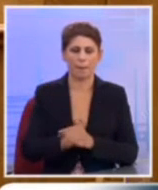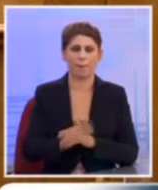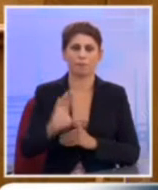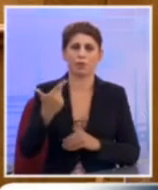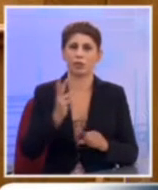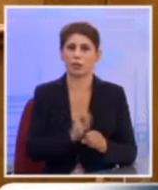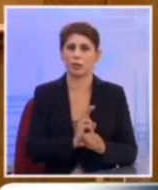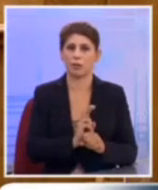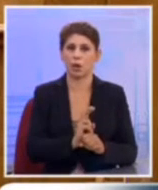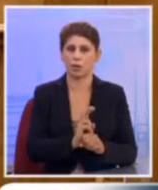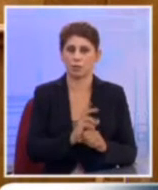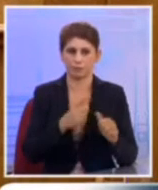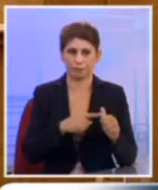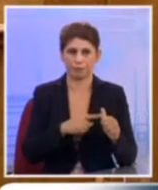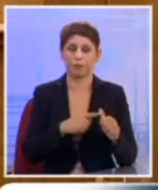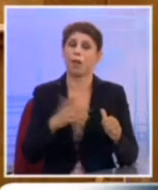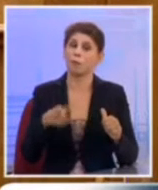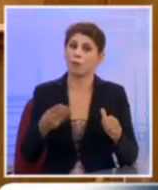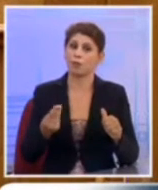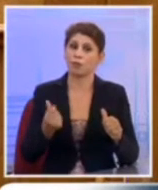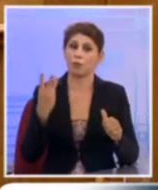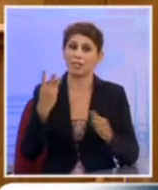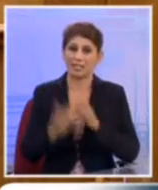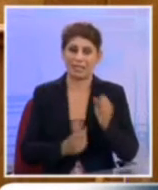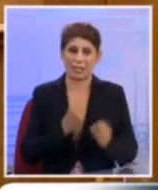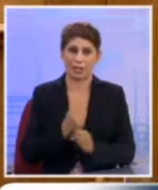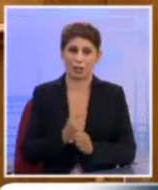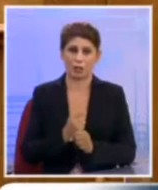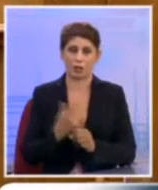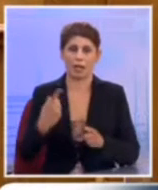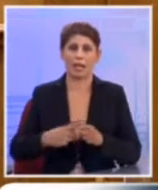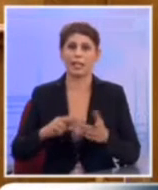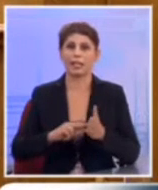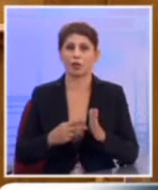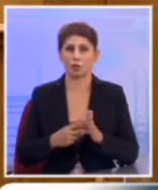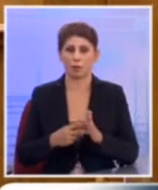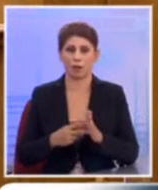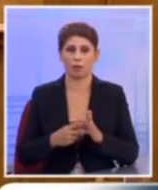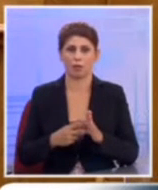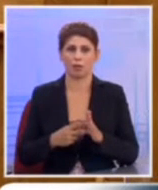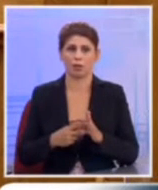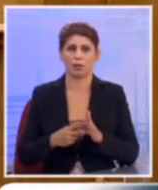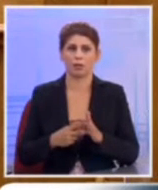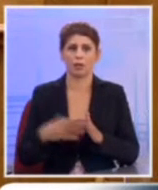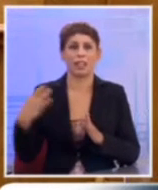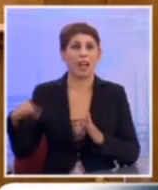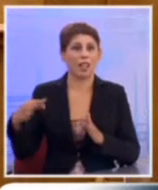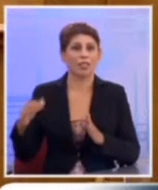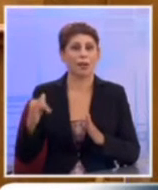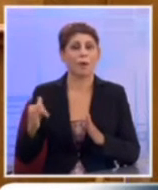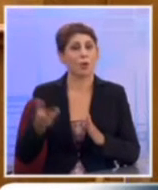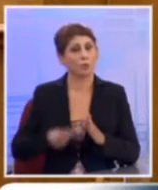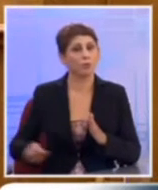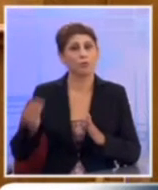πρωτογενών πλεονασμάτων. Έτσι ώστε μέσα σε 3 χρόνια η ελληνική οικονομία και η αδύναμη, ακόμη